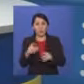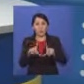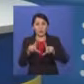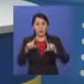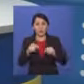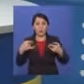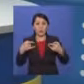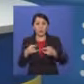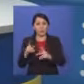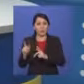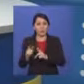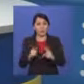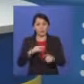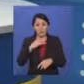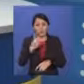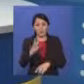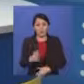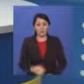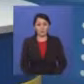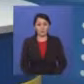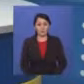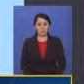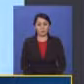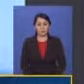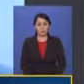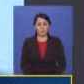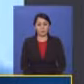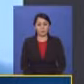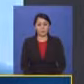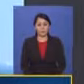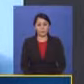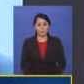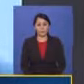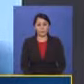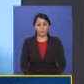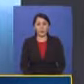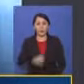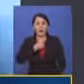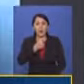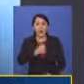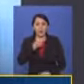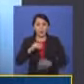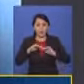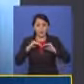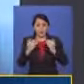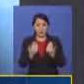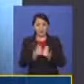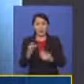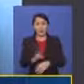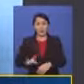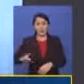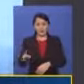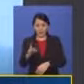Муниципалдық телеарна тілшілері әзірлеген сюжетке назар аударайық. Аға буынға қамқорлық. Валерий Гладышев аймақ